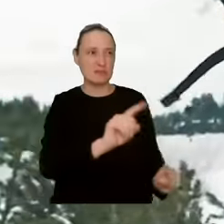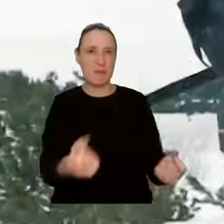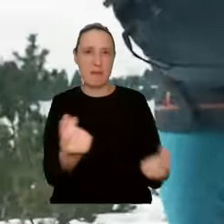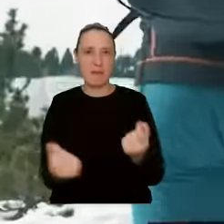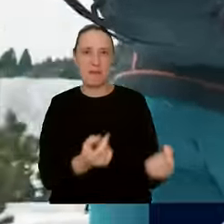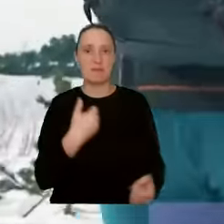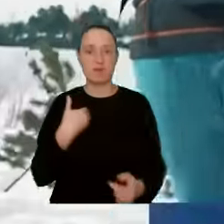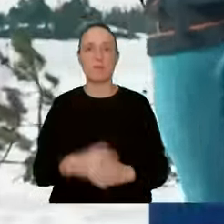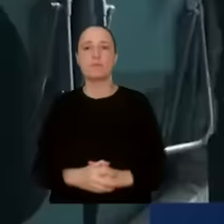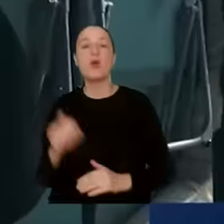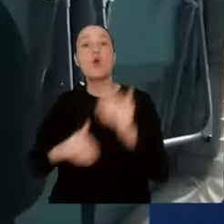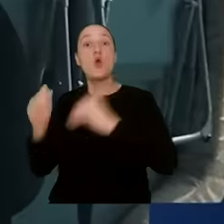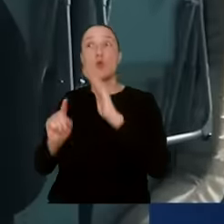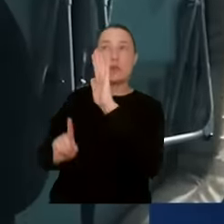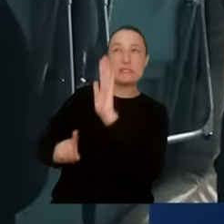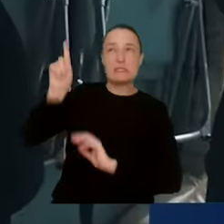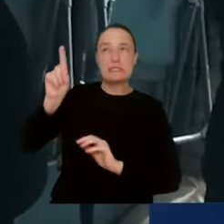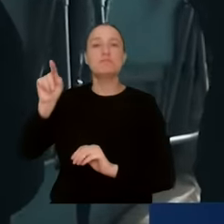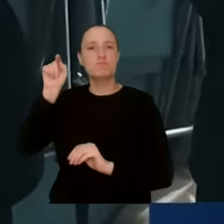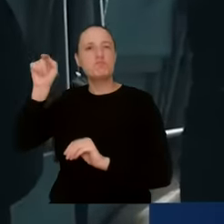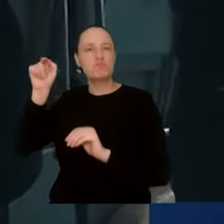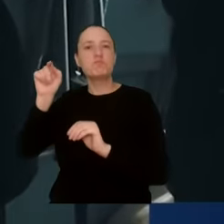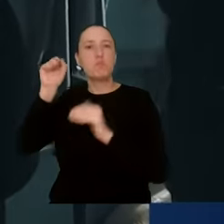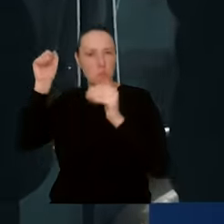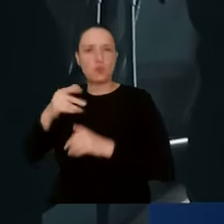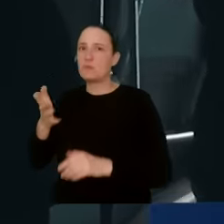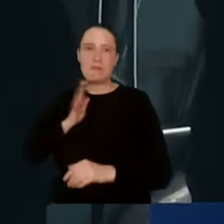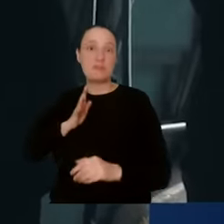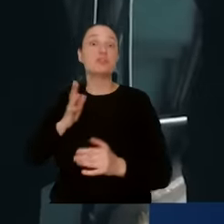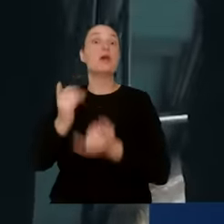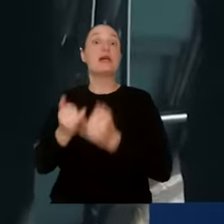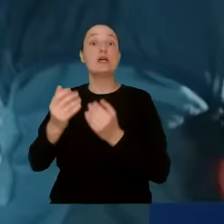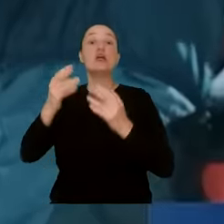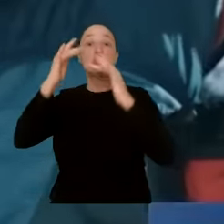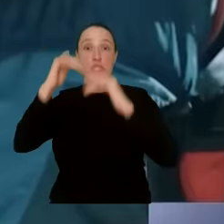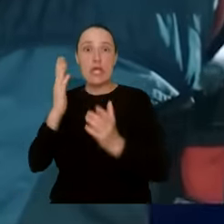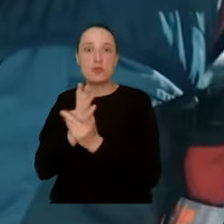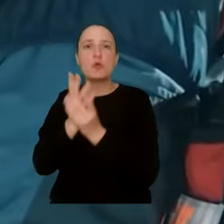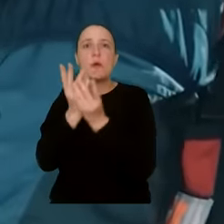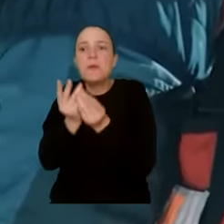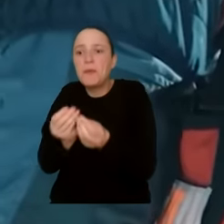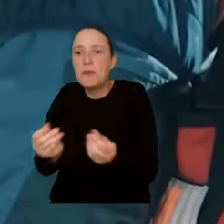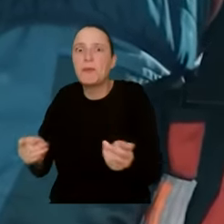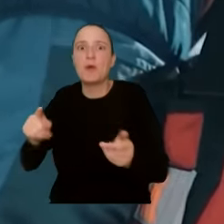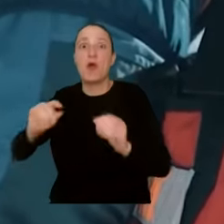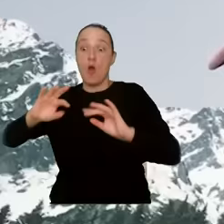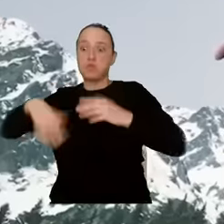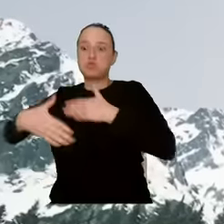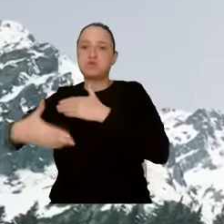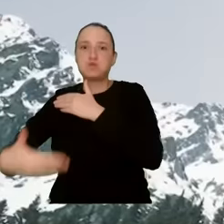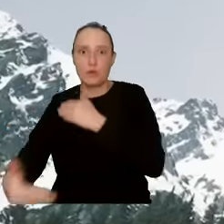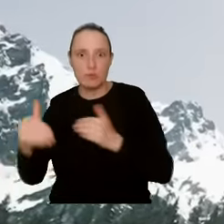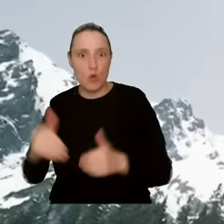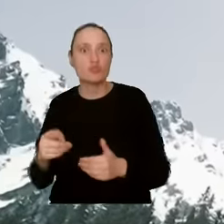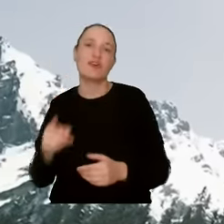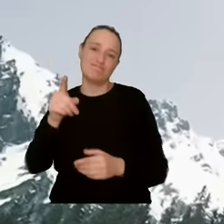W wysokich partiach gór może dochodzić do niebezpiecznych zdarzeń, zwłaszcza gdy topnieje śnieg i istnieje zagrożenie lawinowe. W takich momentach do akcji wkracza Gary i